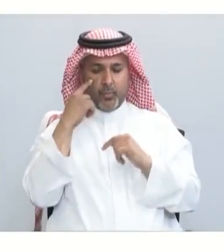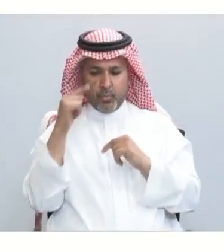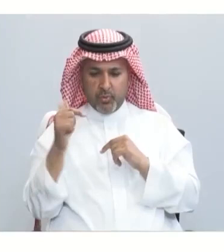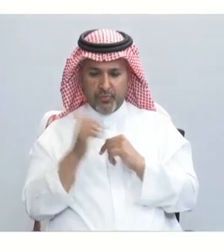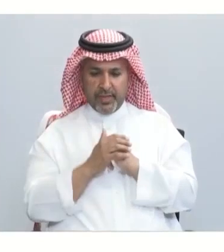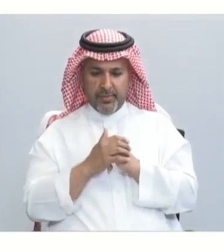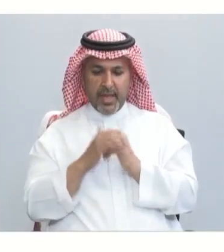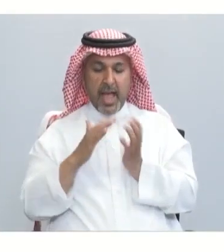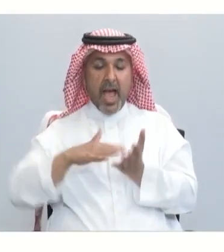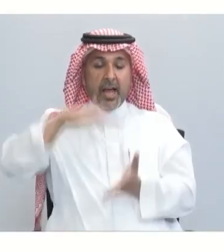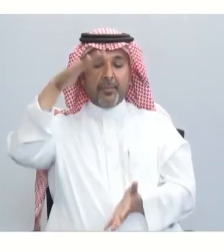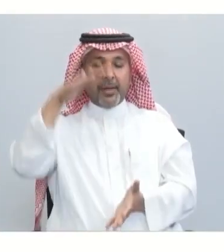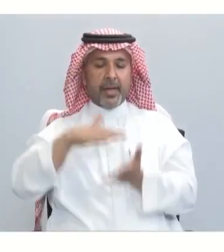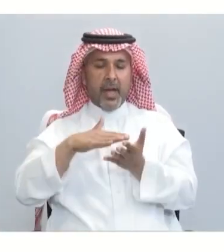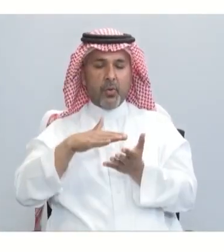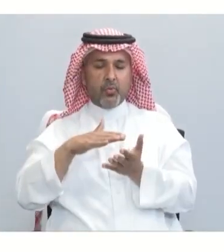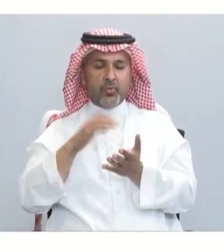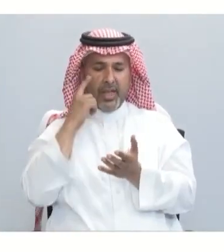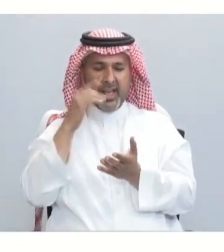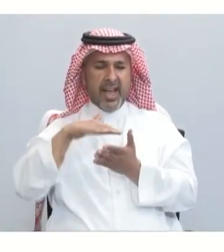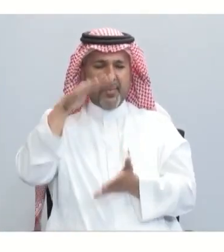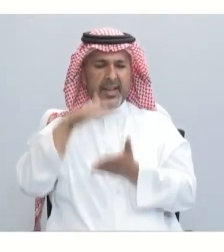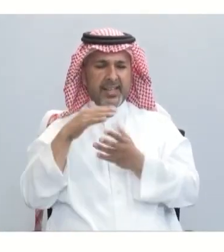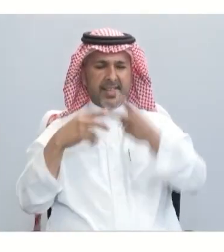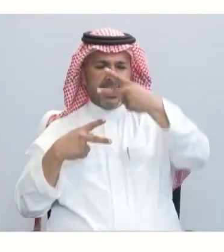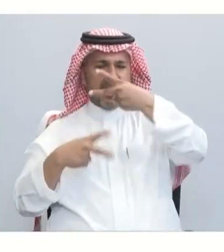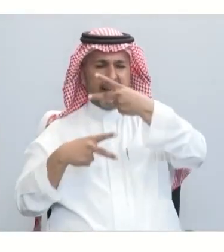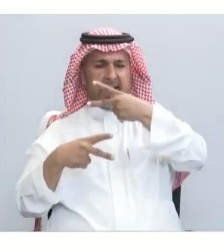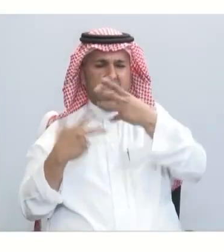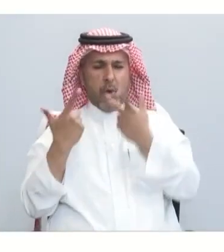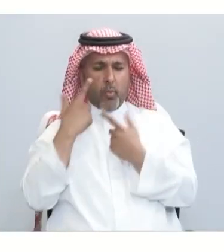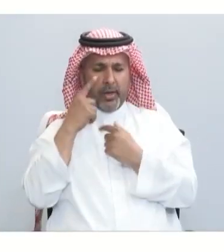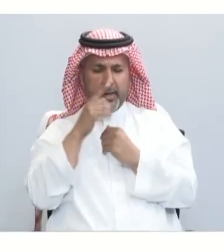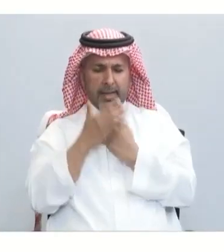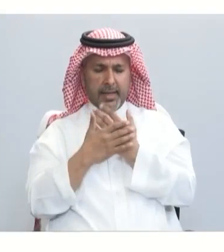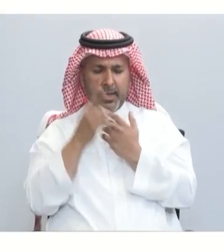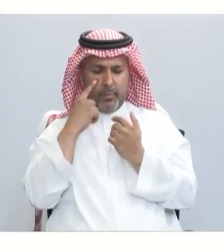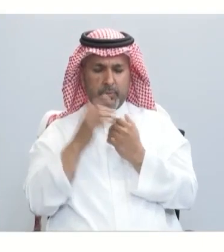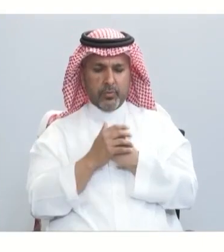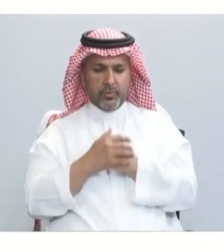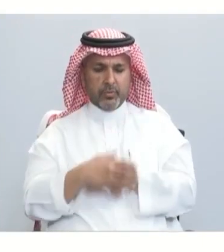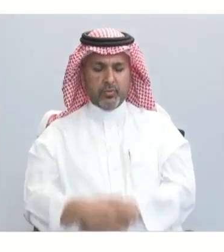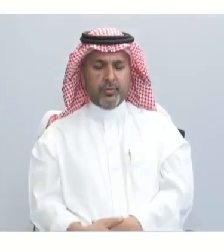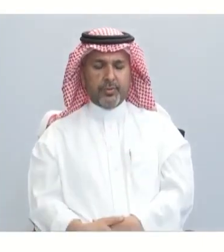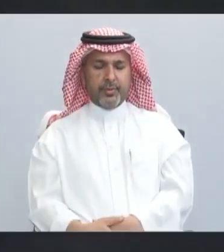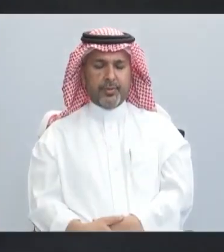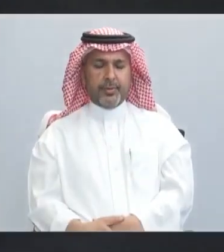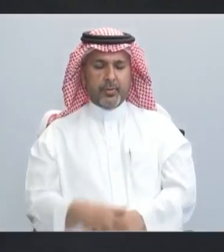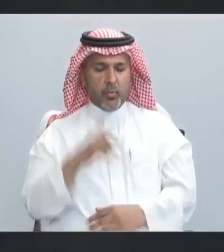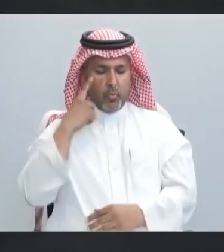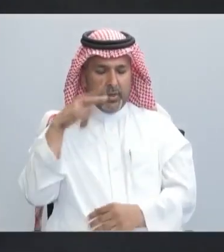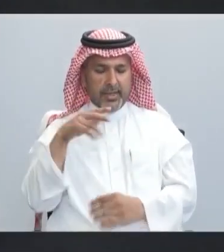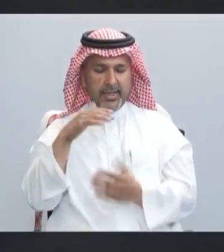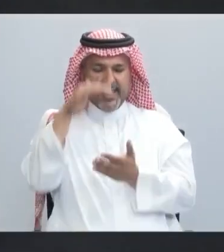لدينا هل هو اكبر او يساوي ولا اصغر او يساوي ما رايكم منطقه تمثل المتباينه